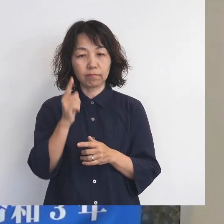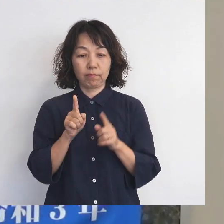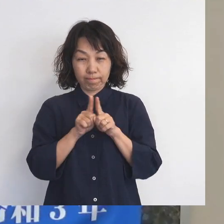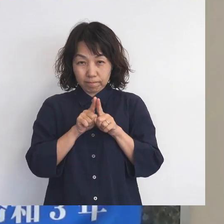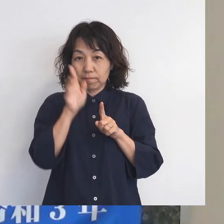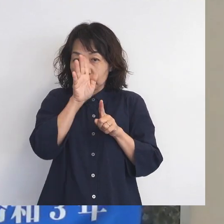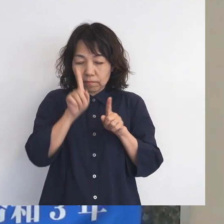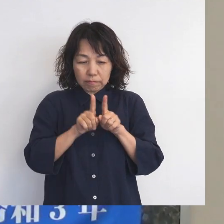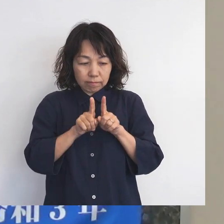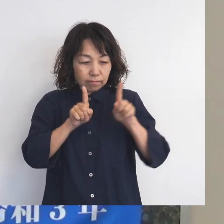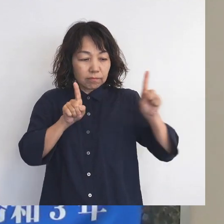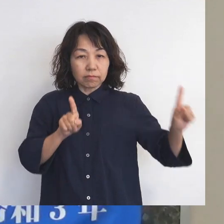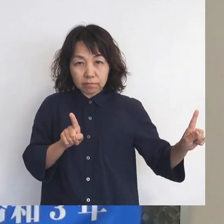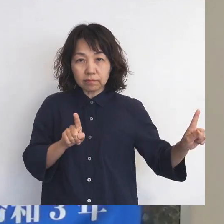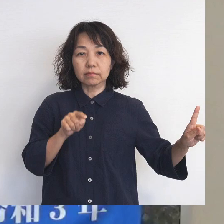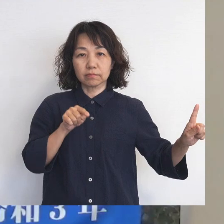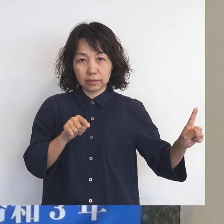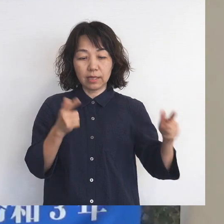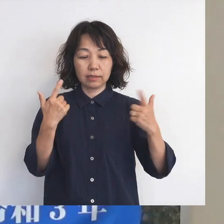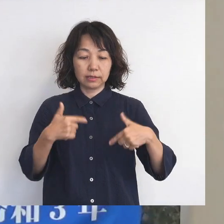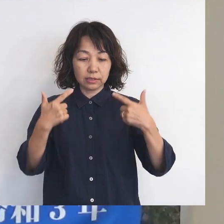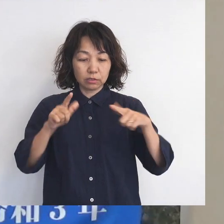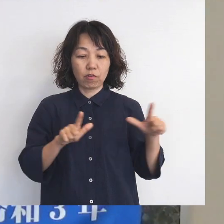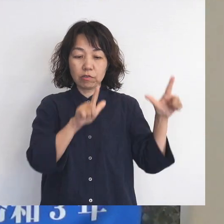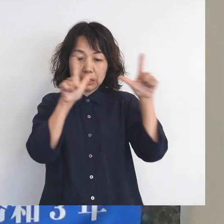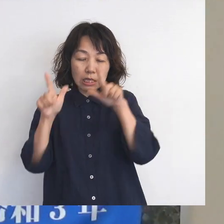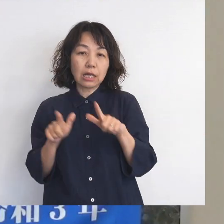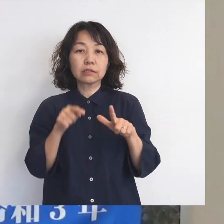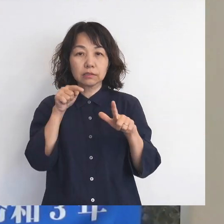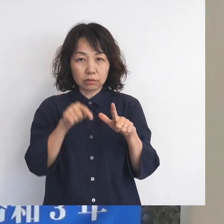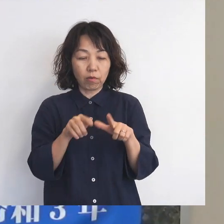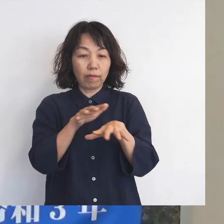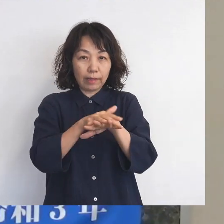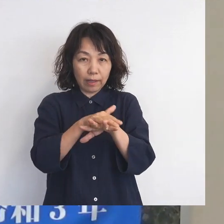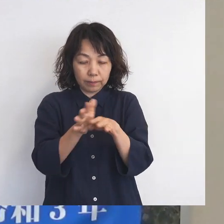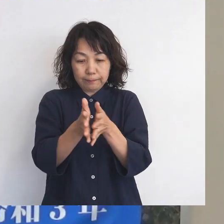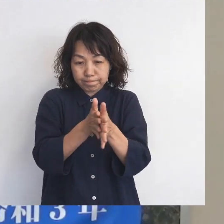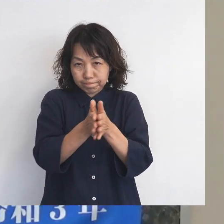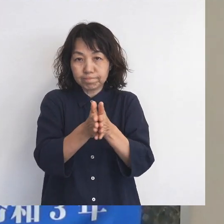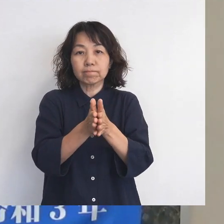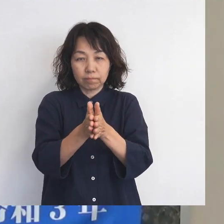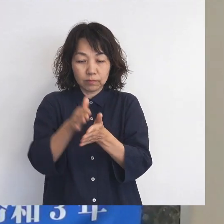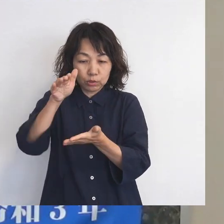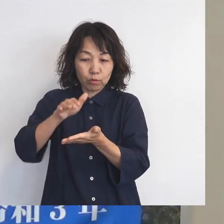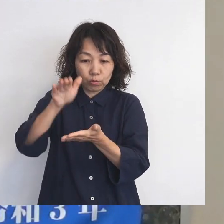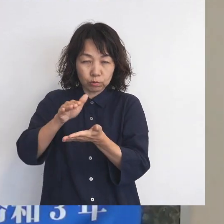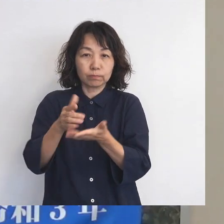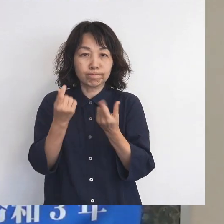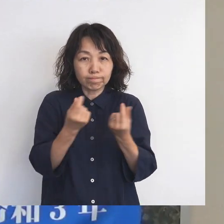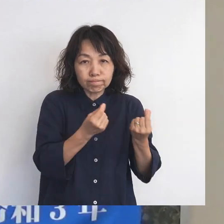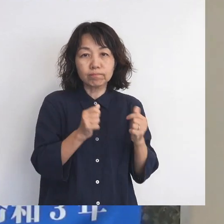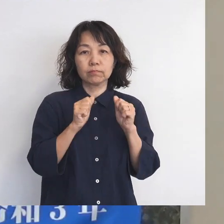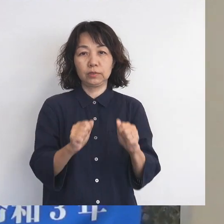ディスタンスや日常生活における手指の洗浄、消毒の徹底など